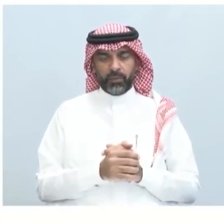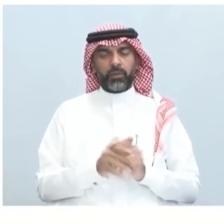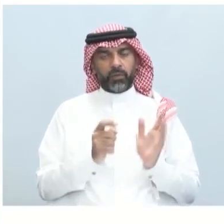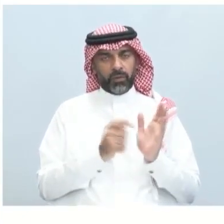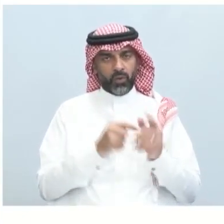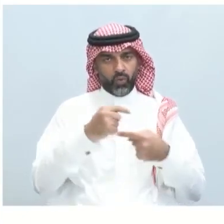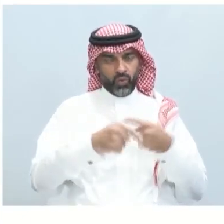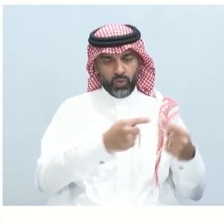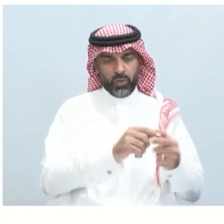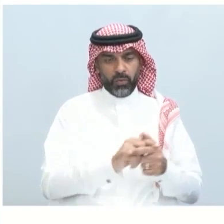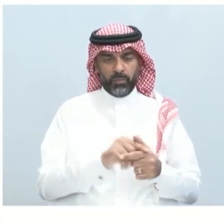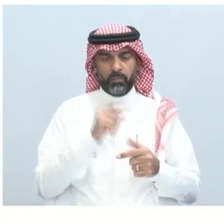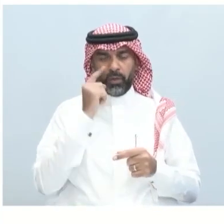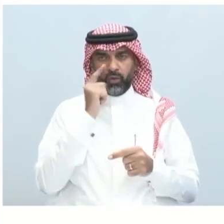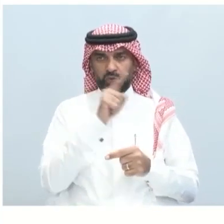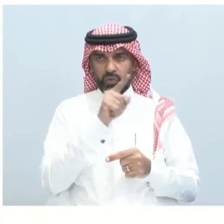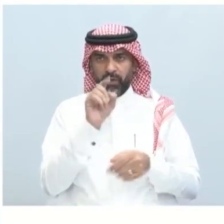Continue، بعد ذلك مطابقة